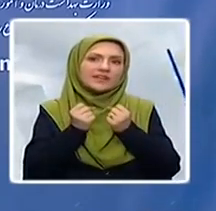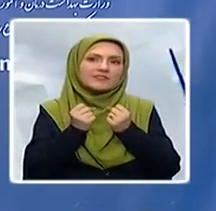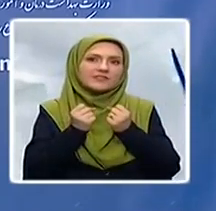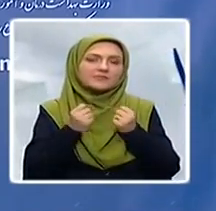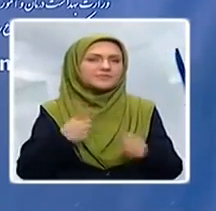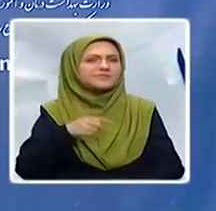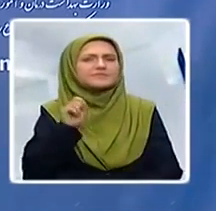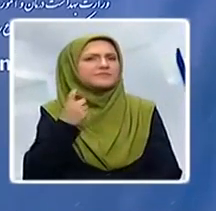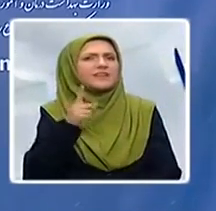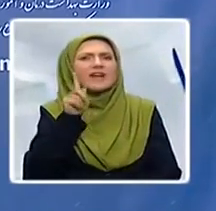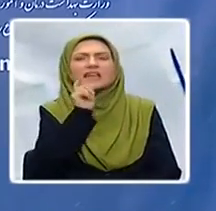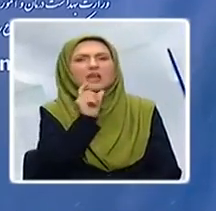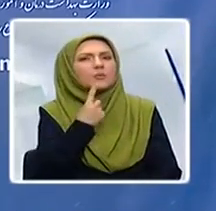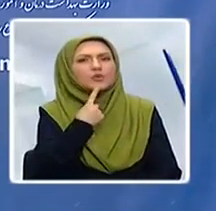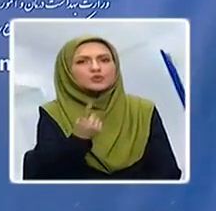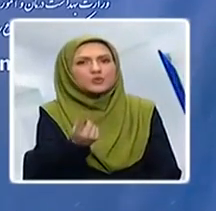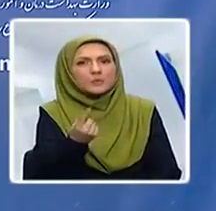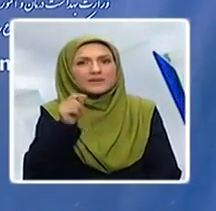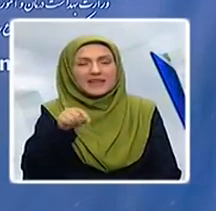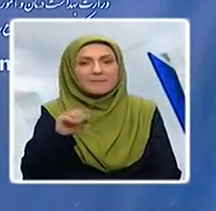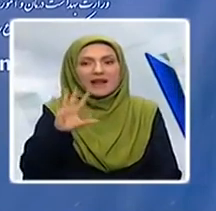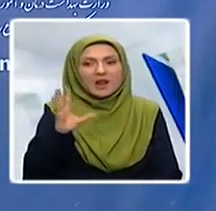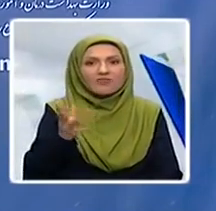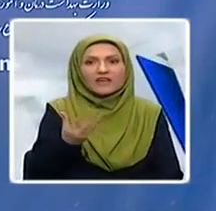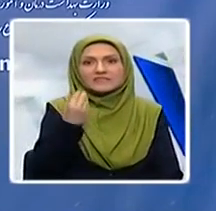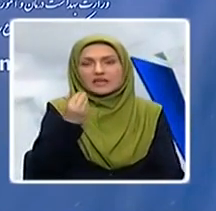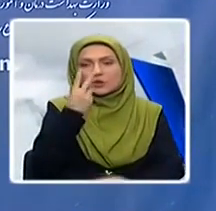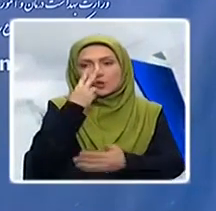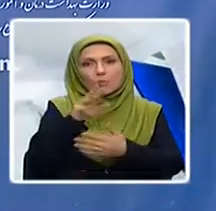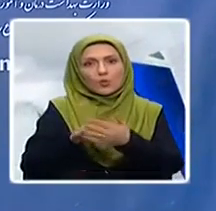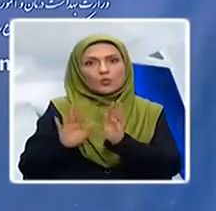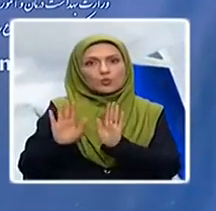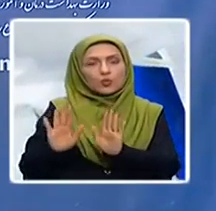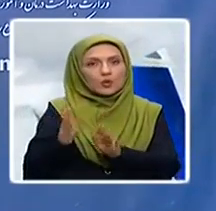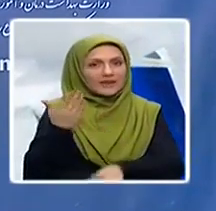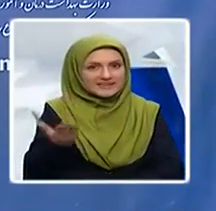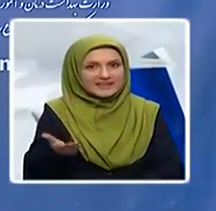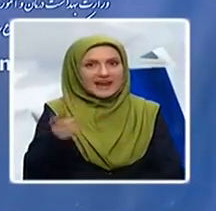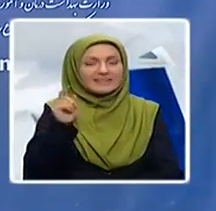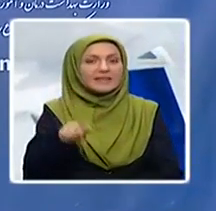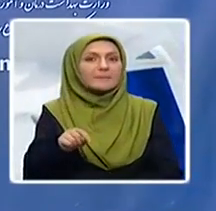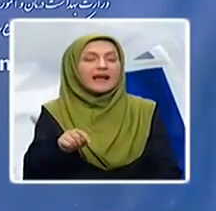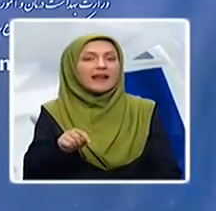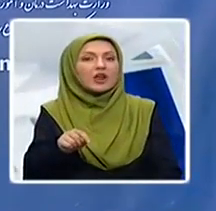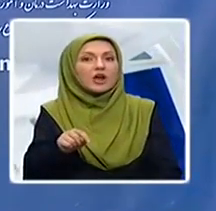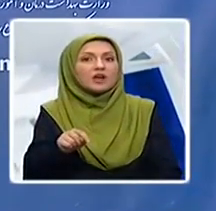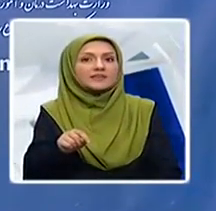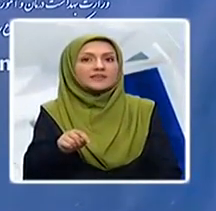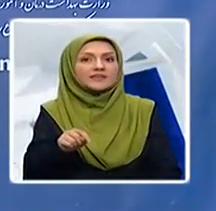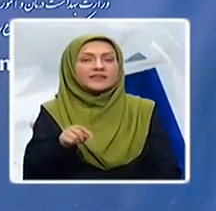فقط یک نکته عرض کنم، شرایط مدیریت شده به سمت نزول تدریجی موارد جدید قاعدتا